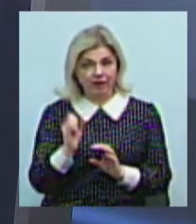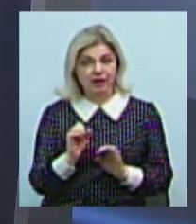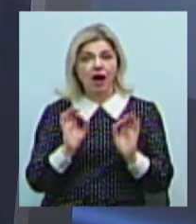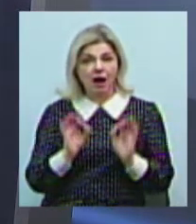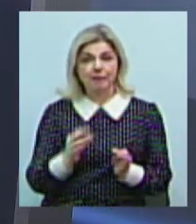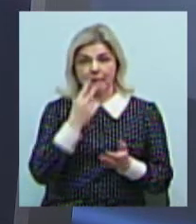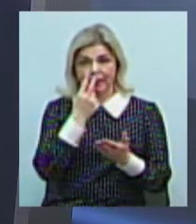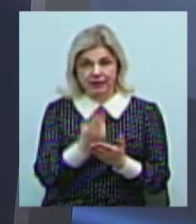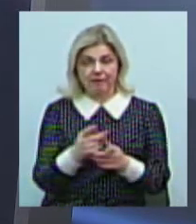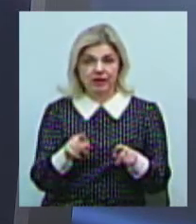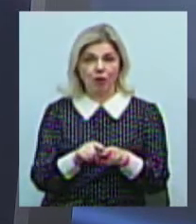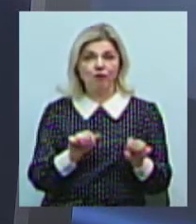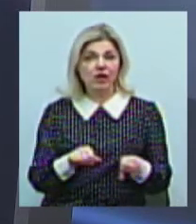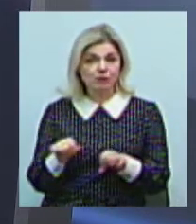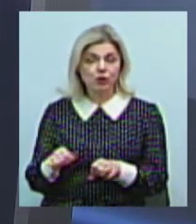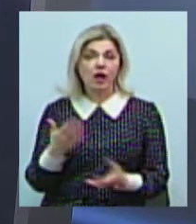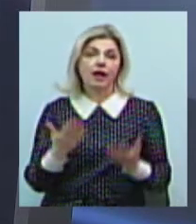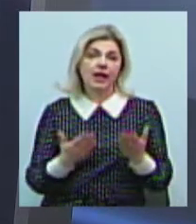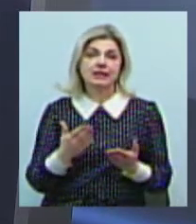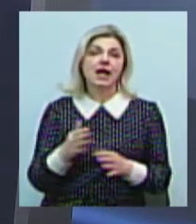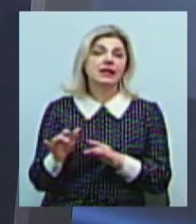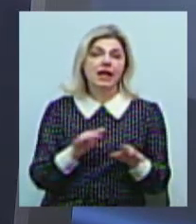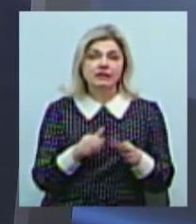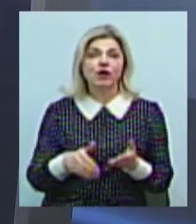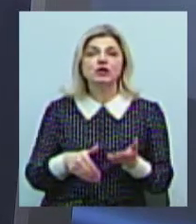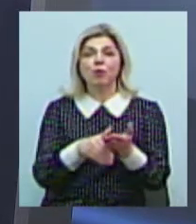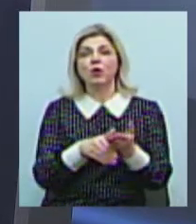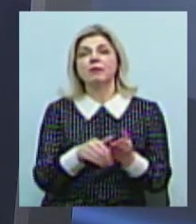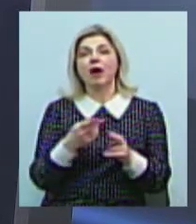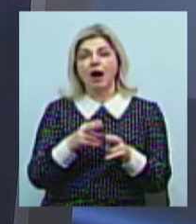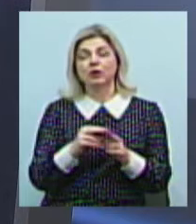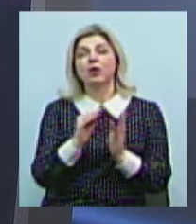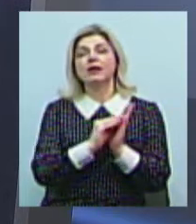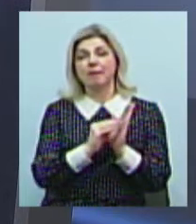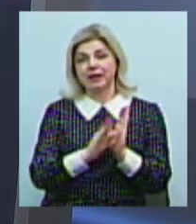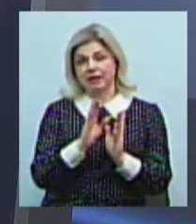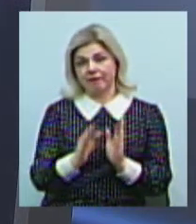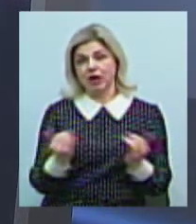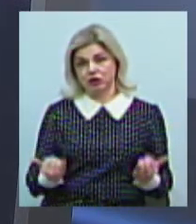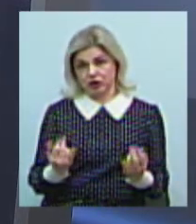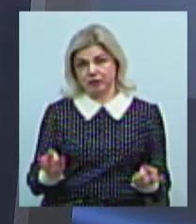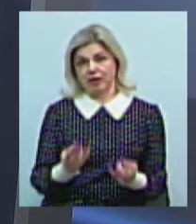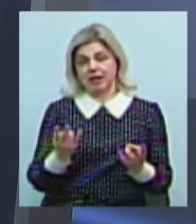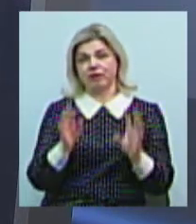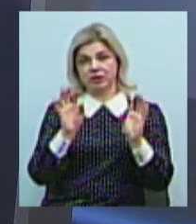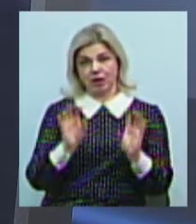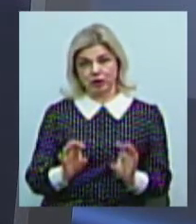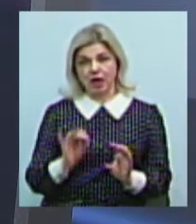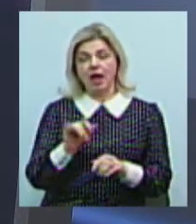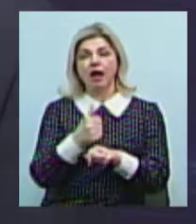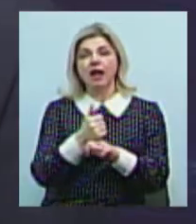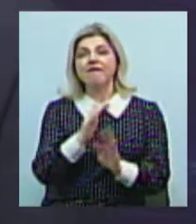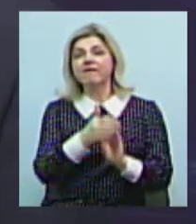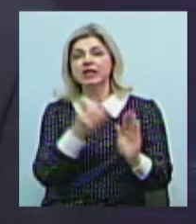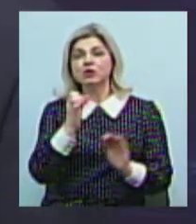предоставляет такую возможность, если действовать именно в способ, как предусмотрено чинное законодательство. И как раз вот главным вызовом этого проекта было,